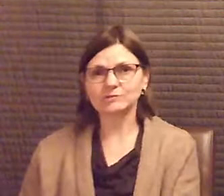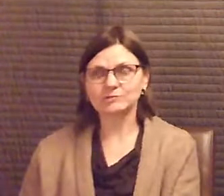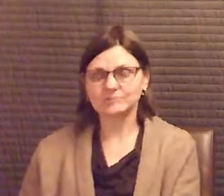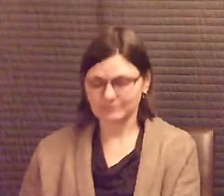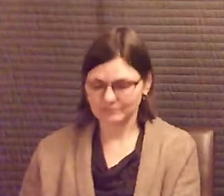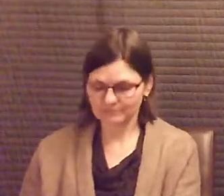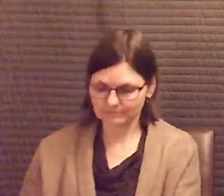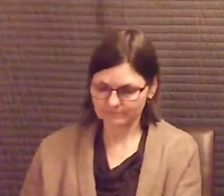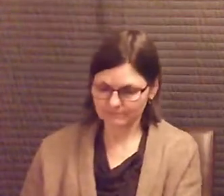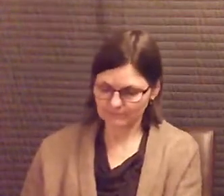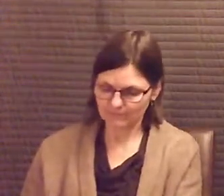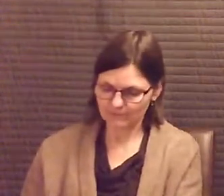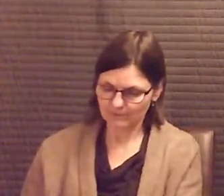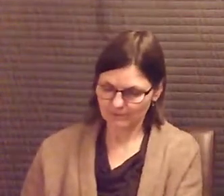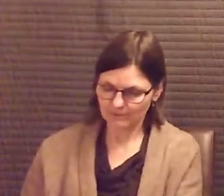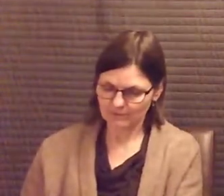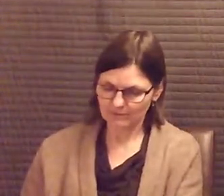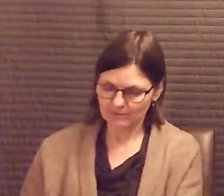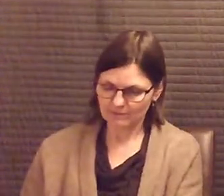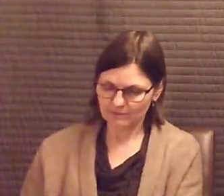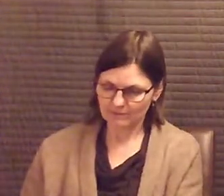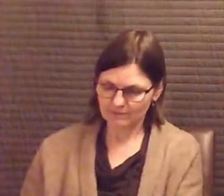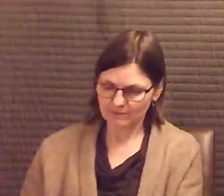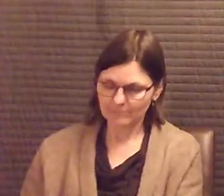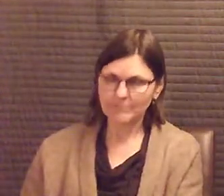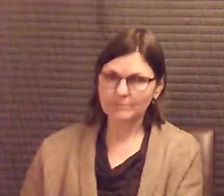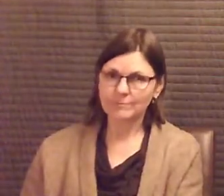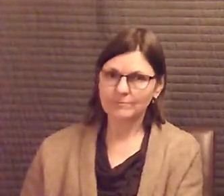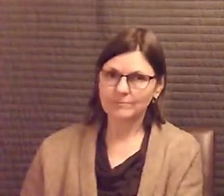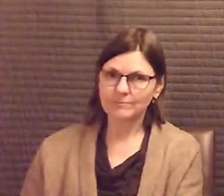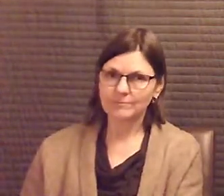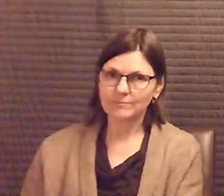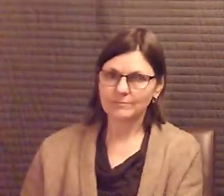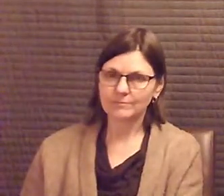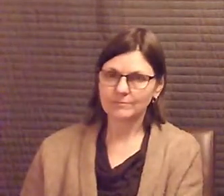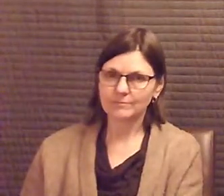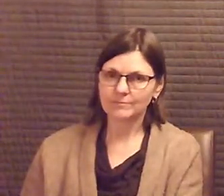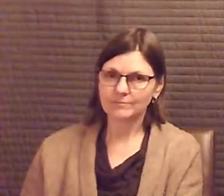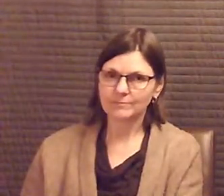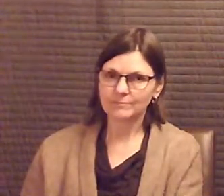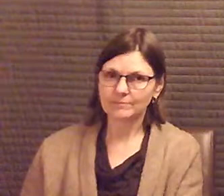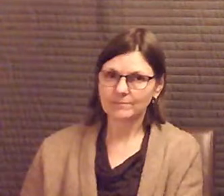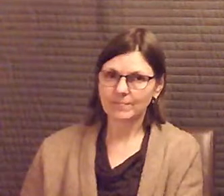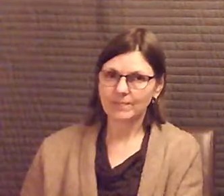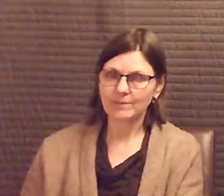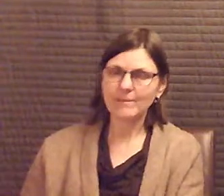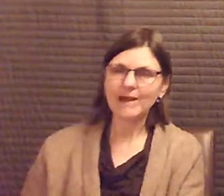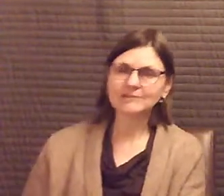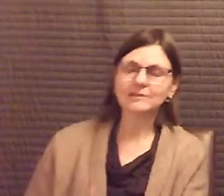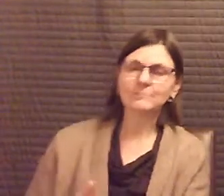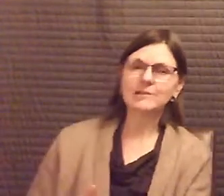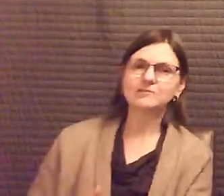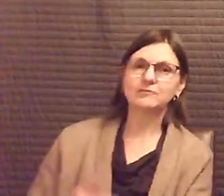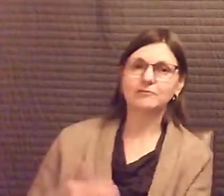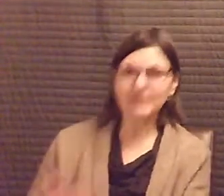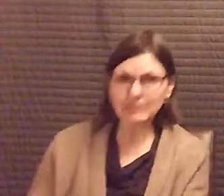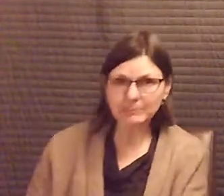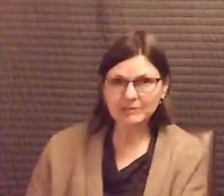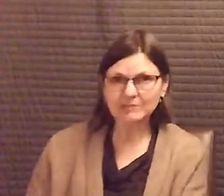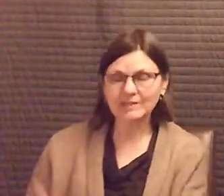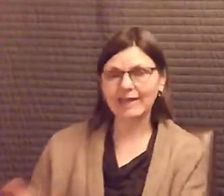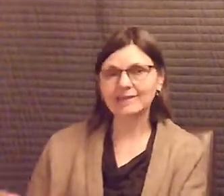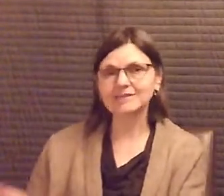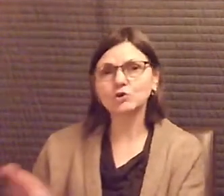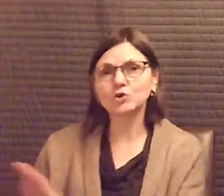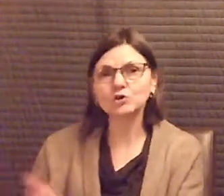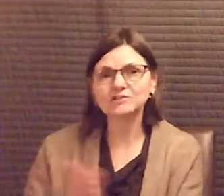komt ik wil gewoon mijn doel reject doos hoek hangen maakte dat mensen verwerpen